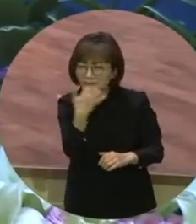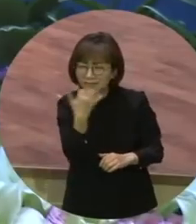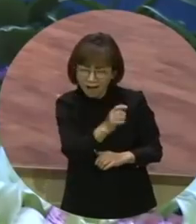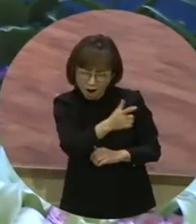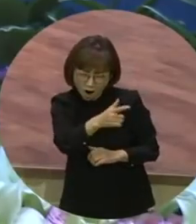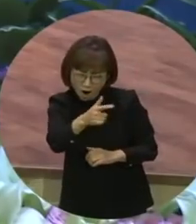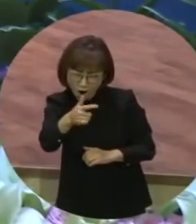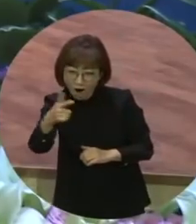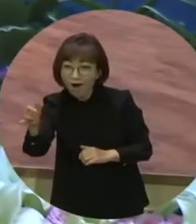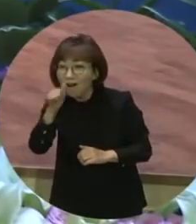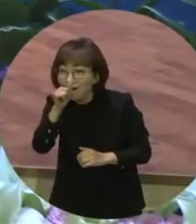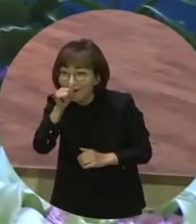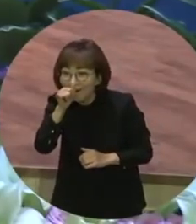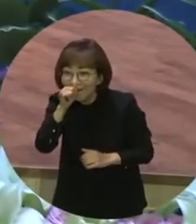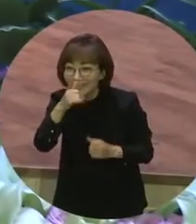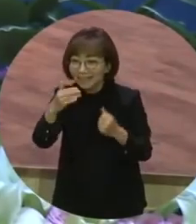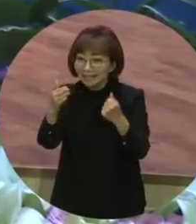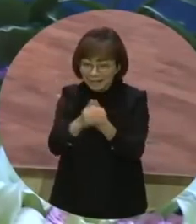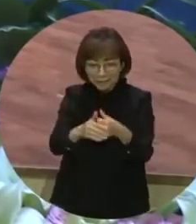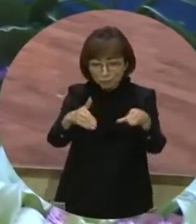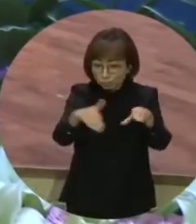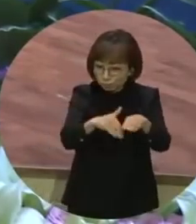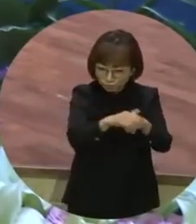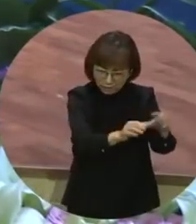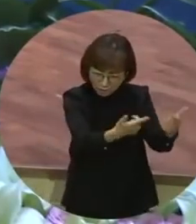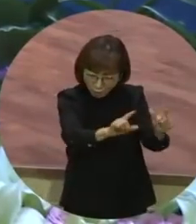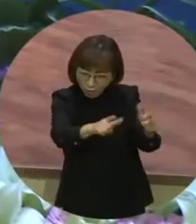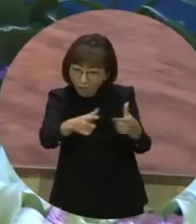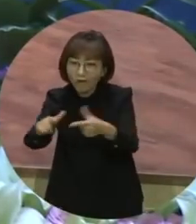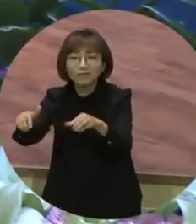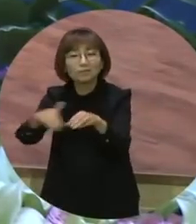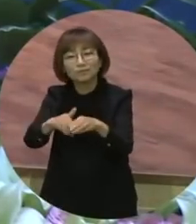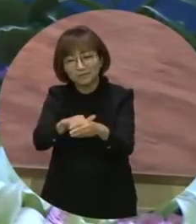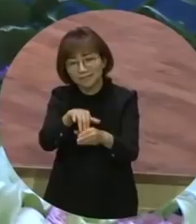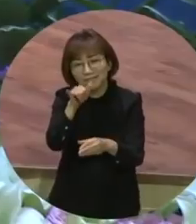문화적 배경 가진 사람들이 많이 몰려왔습니다. 교회 안에도.